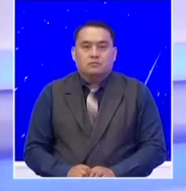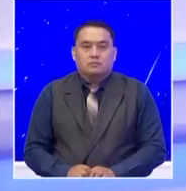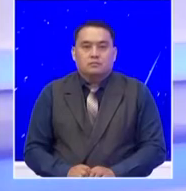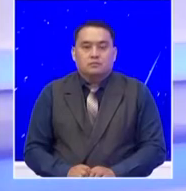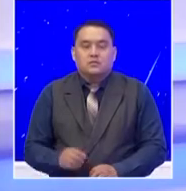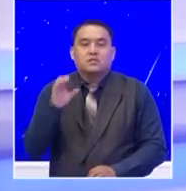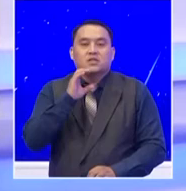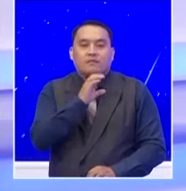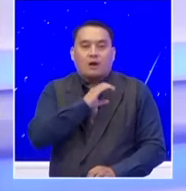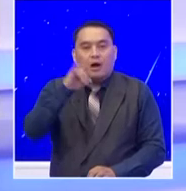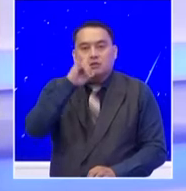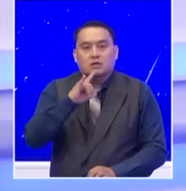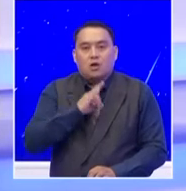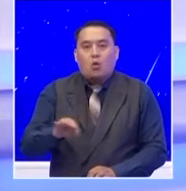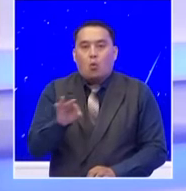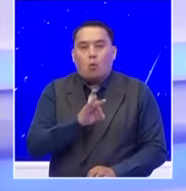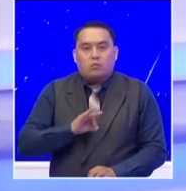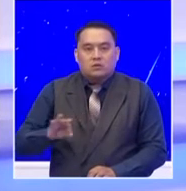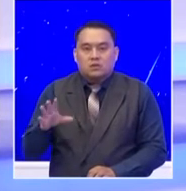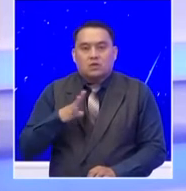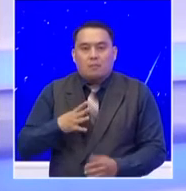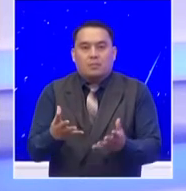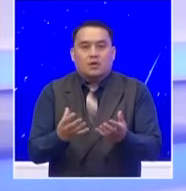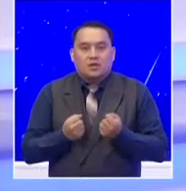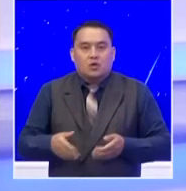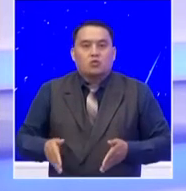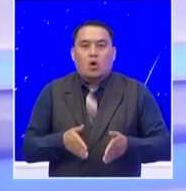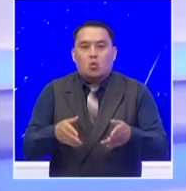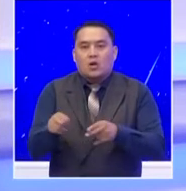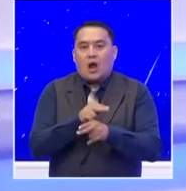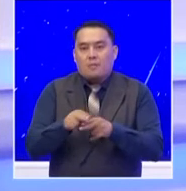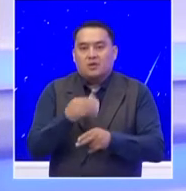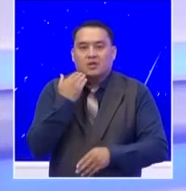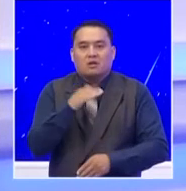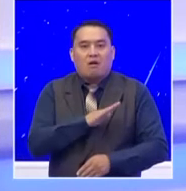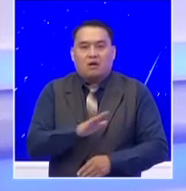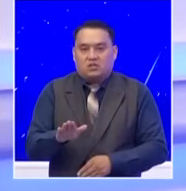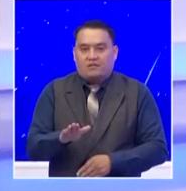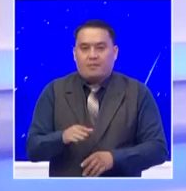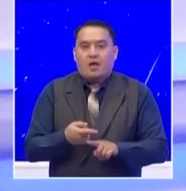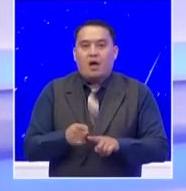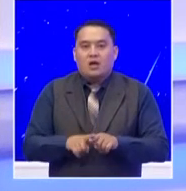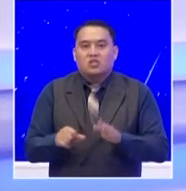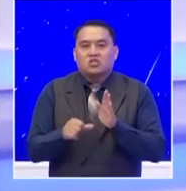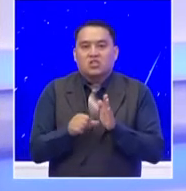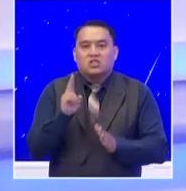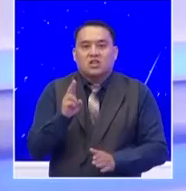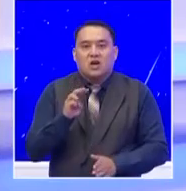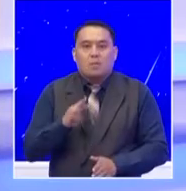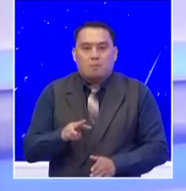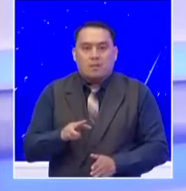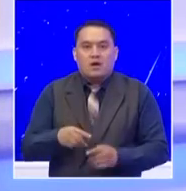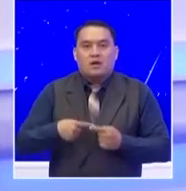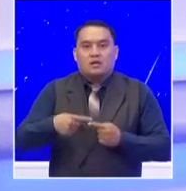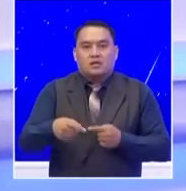В Северо-Казахстанской области не приняли в эксплуатацию дорогу, которую отремонтировали некачественно. Речь идет о 6-километровом